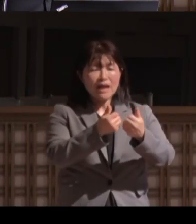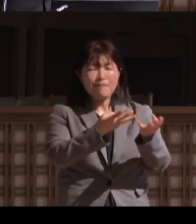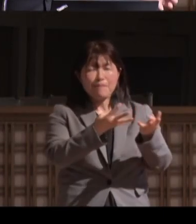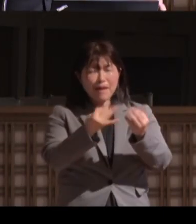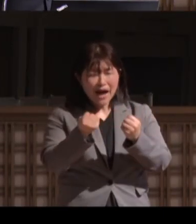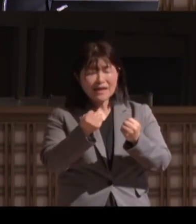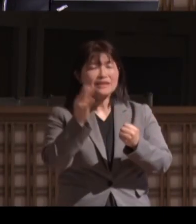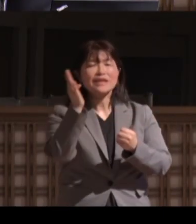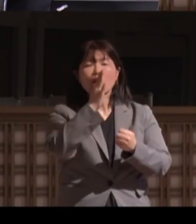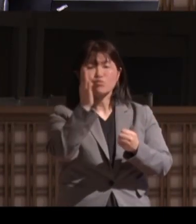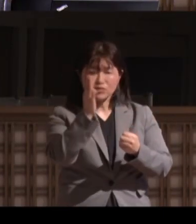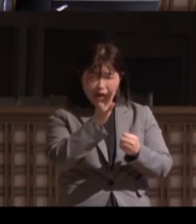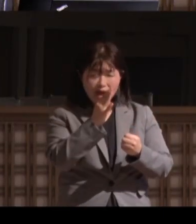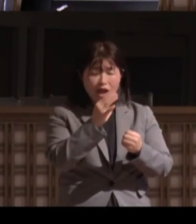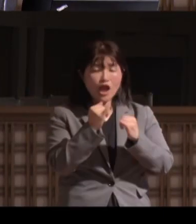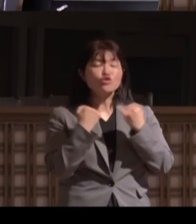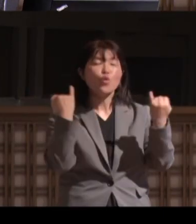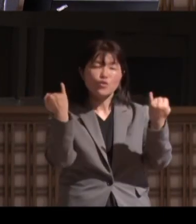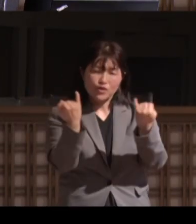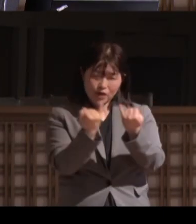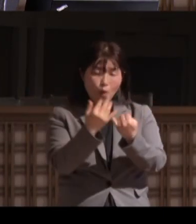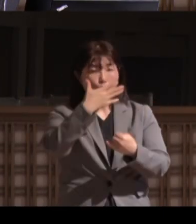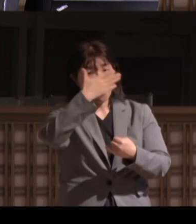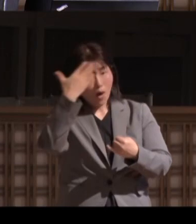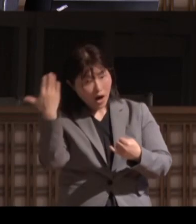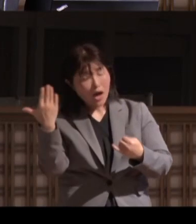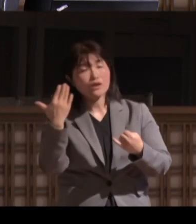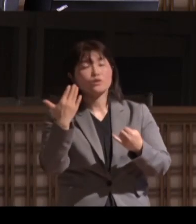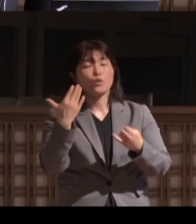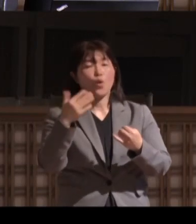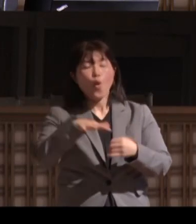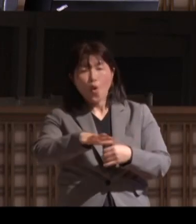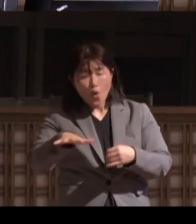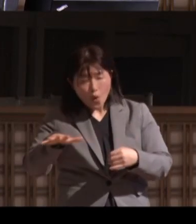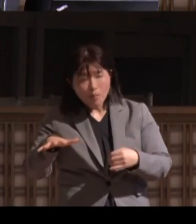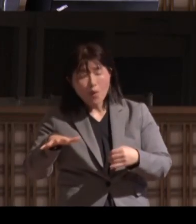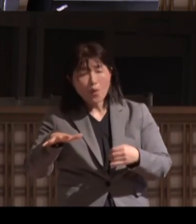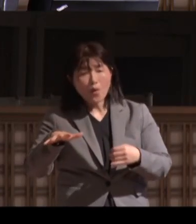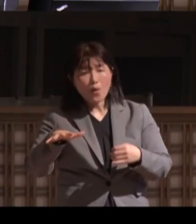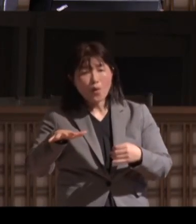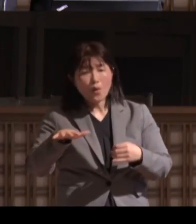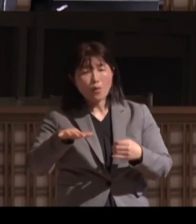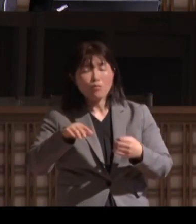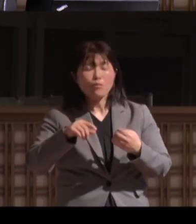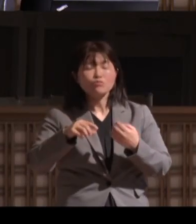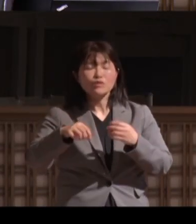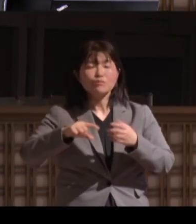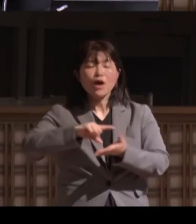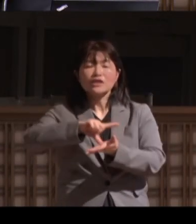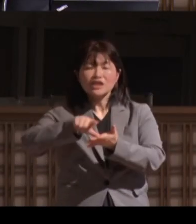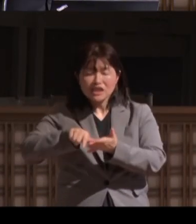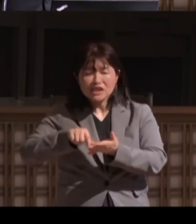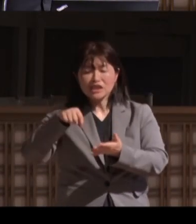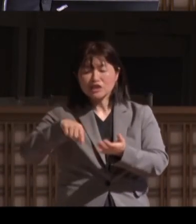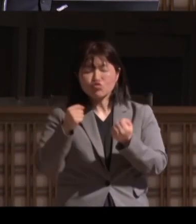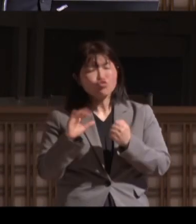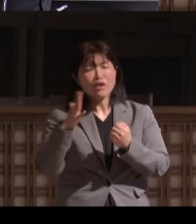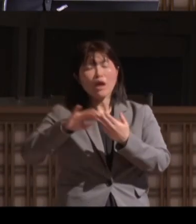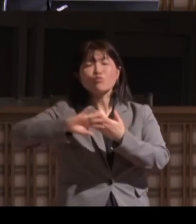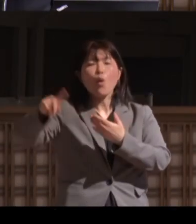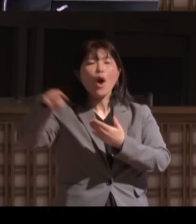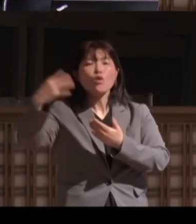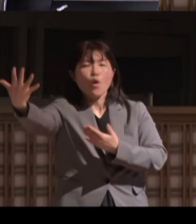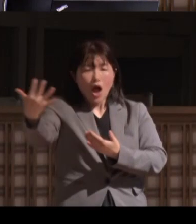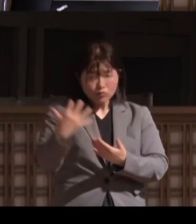男性だけではなくて女性や若者子供あるいはよそ者やる気のある人こういった